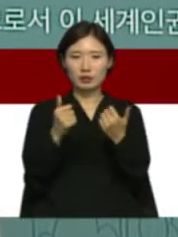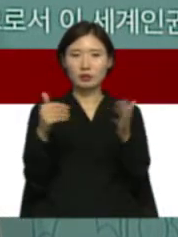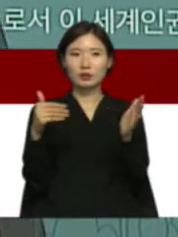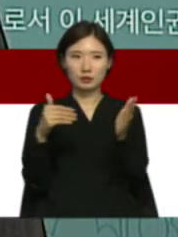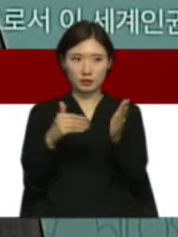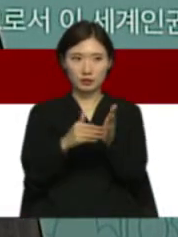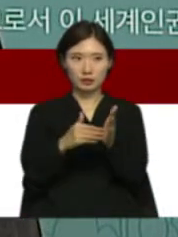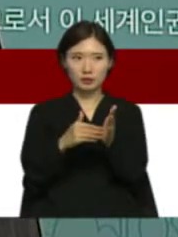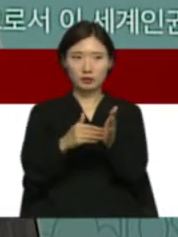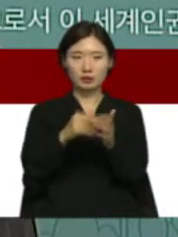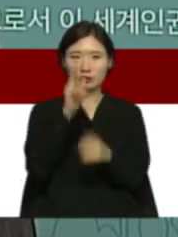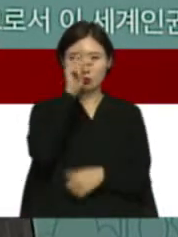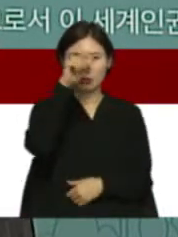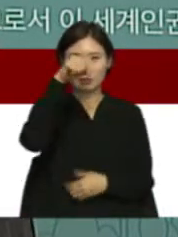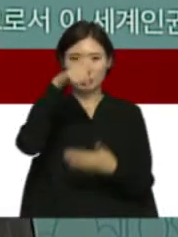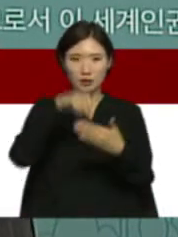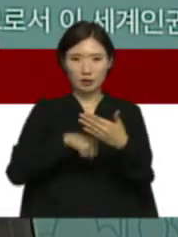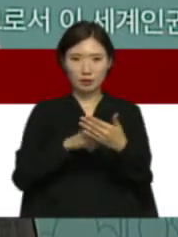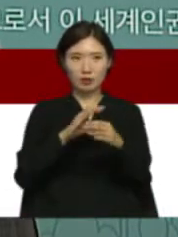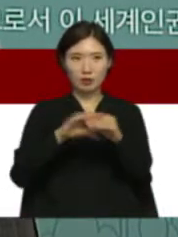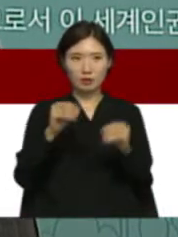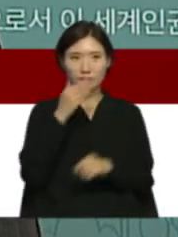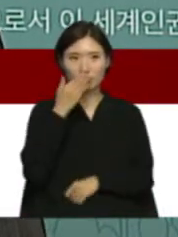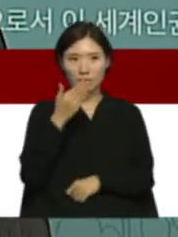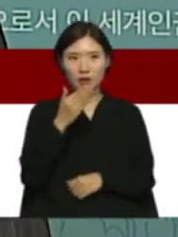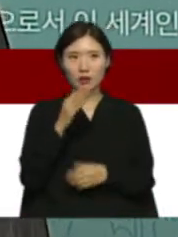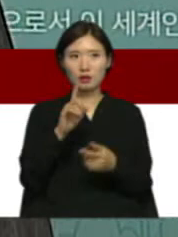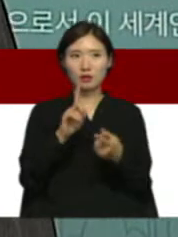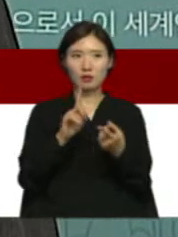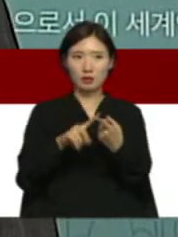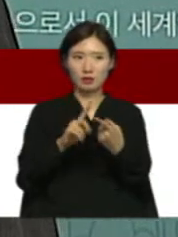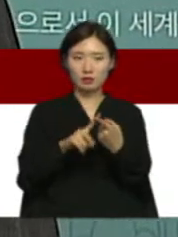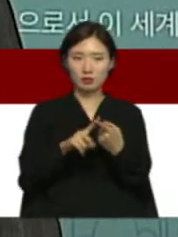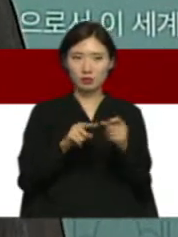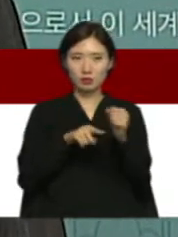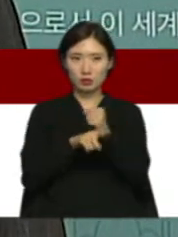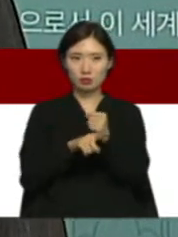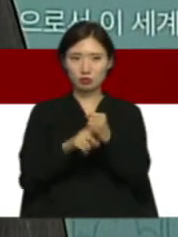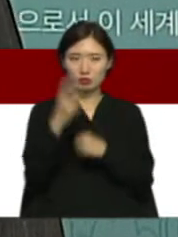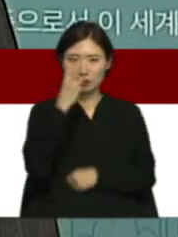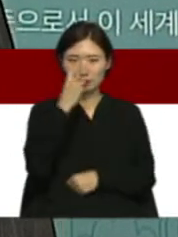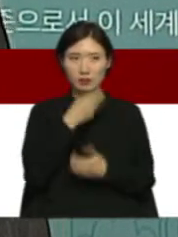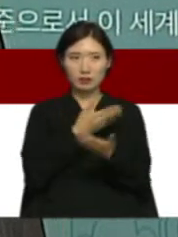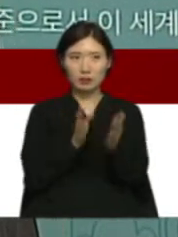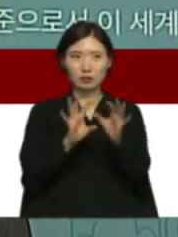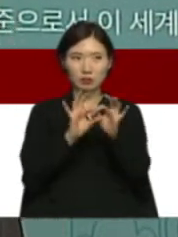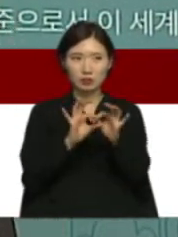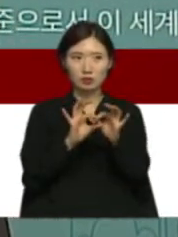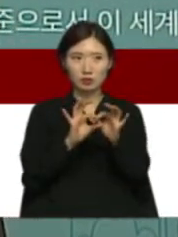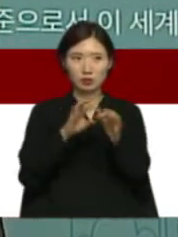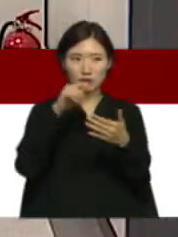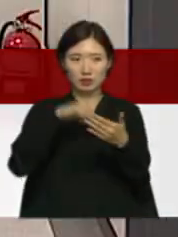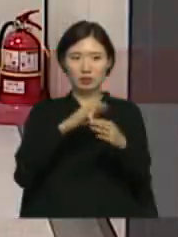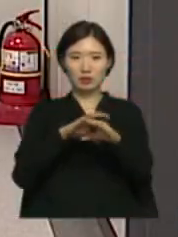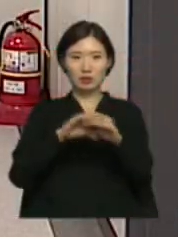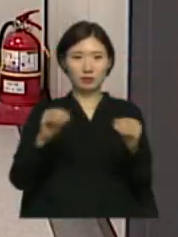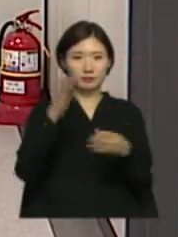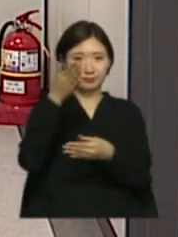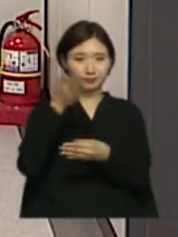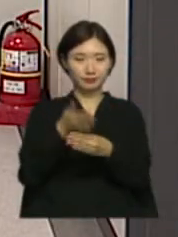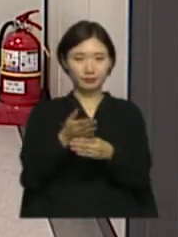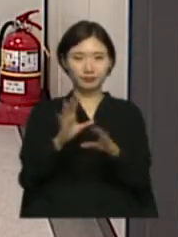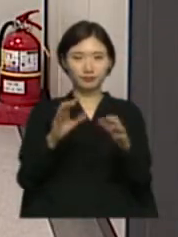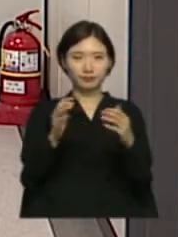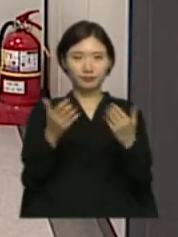끝내고 경찰서 내부로 해결이 가능할 것 같은 것들은 이제 또 그 첨 감사를 통해서 경찰서 대비해서 해결 하고 있습니다